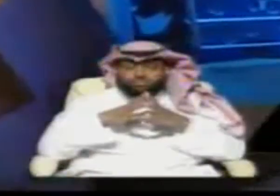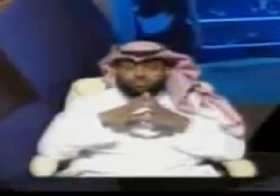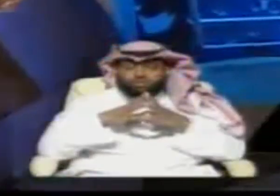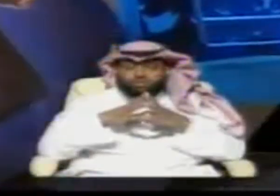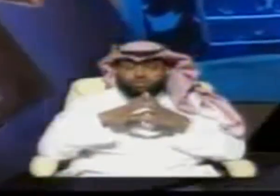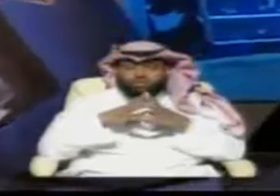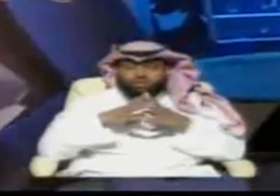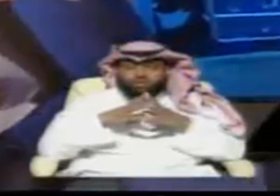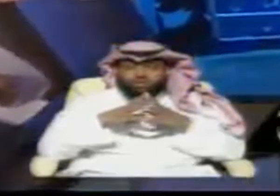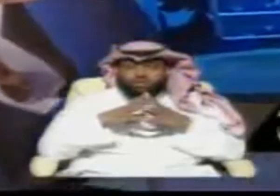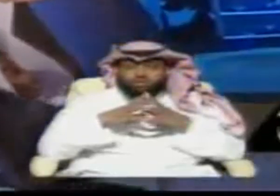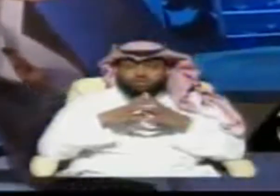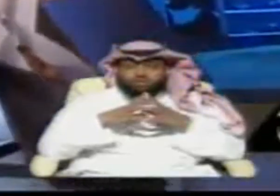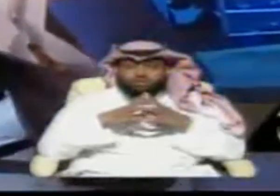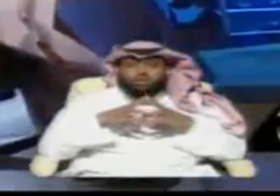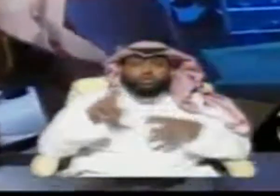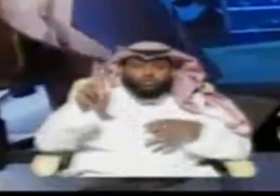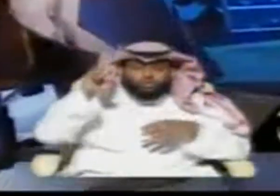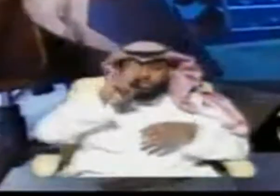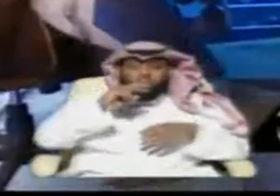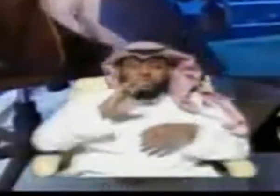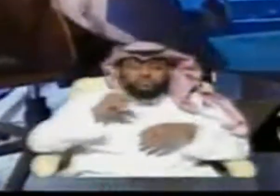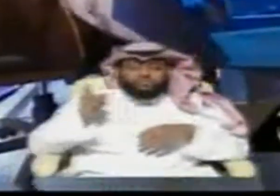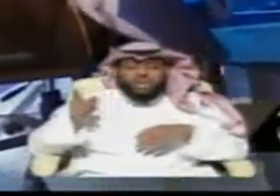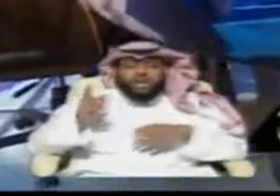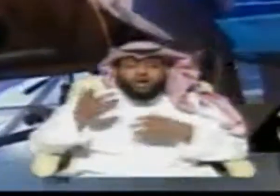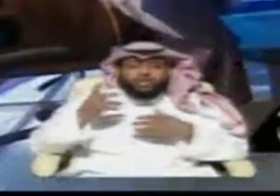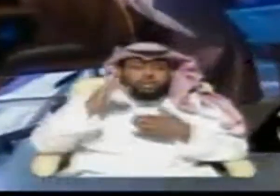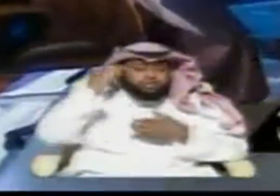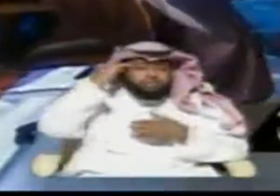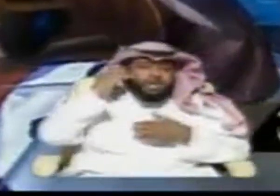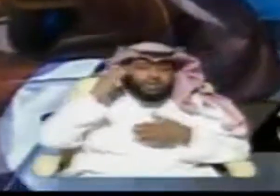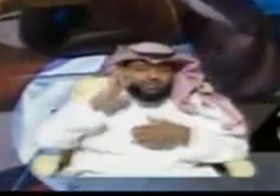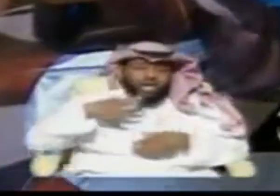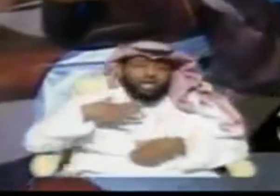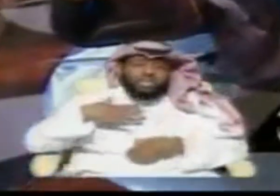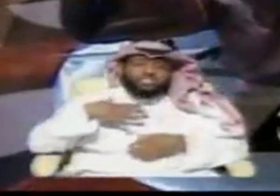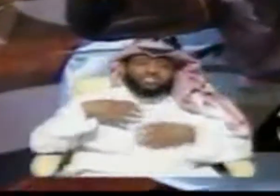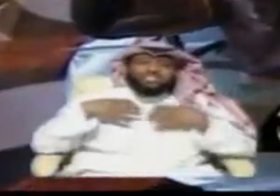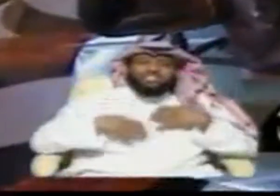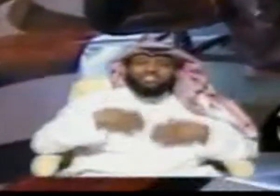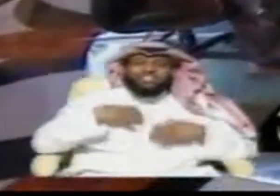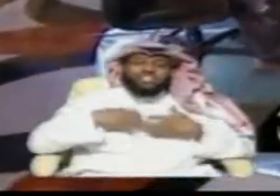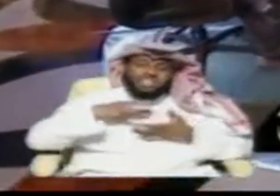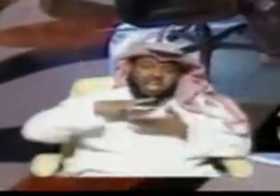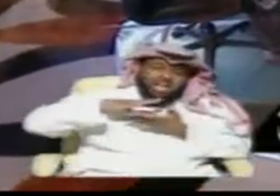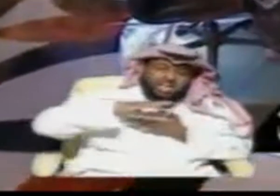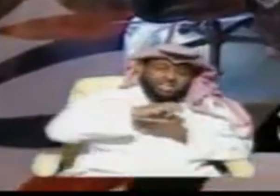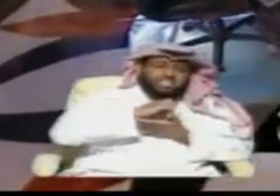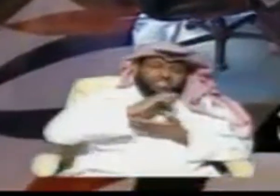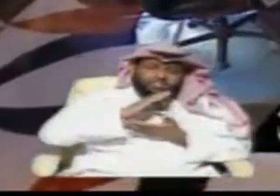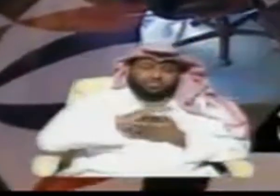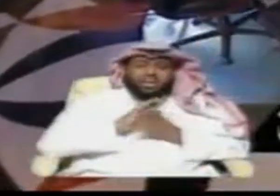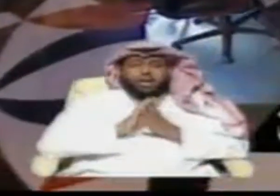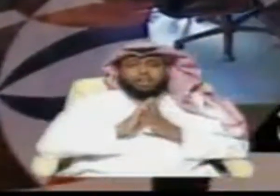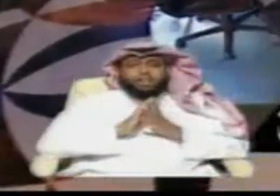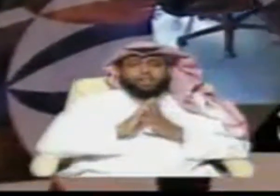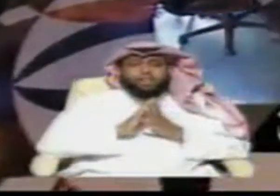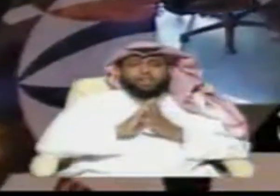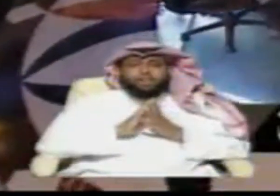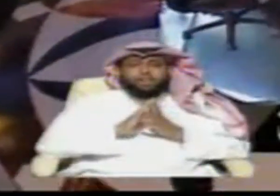سؤالي هو أني كنت على جنابة. نعم. ويوم كنت درس من الجنابة شفت